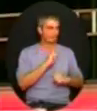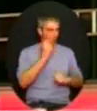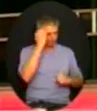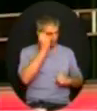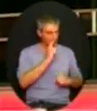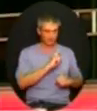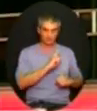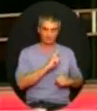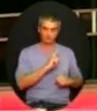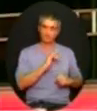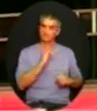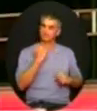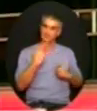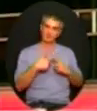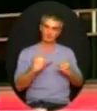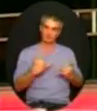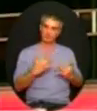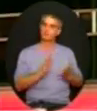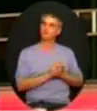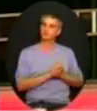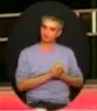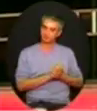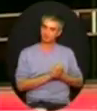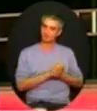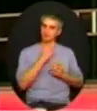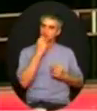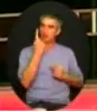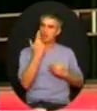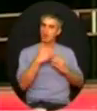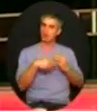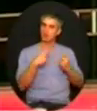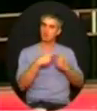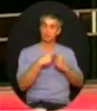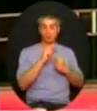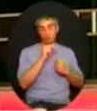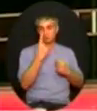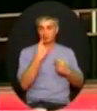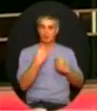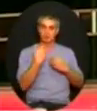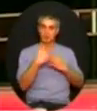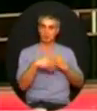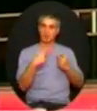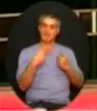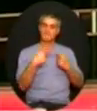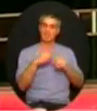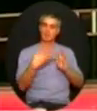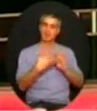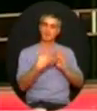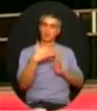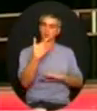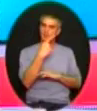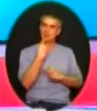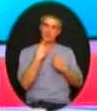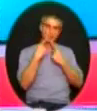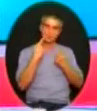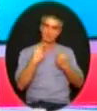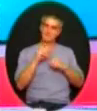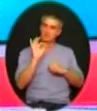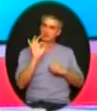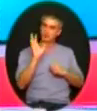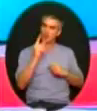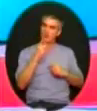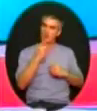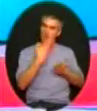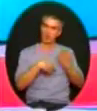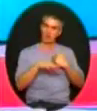מתחרטים. נכון לעכשיו. טוב, שאלה אחרונה נוגעת, או עניין אחרון נוגע לוועדה לביקורת המדינה, היום דיון בוועדה שלך על